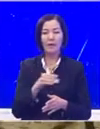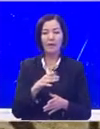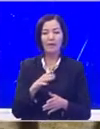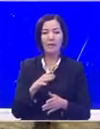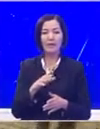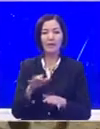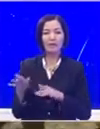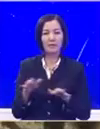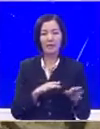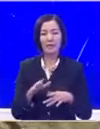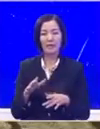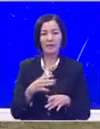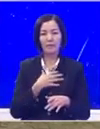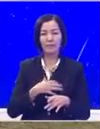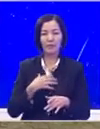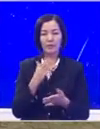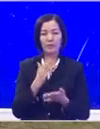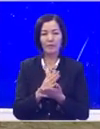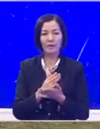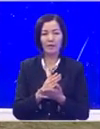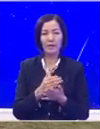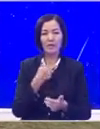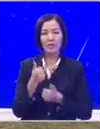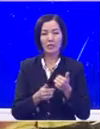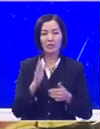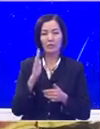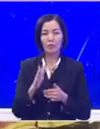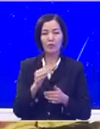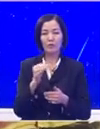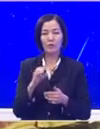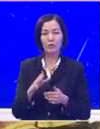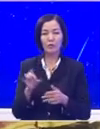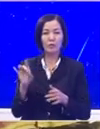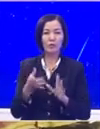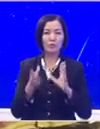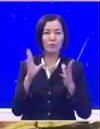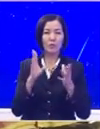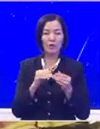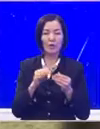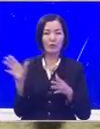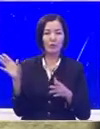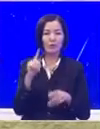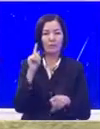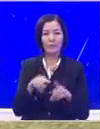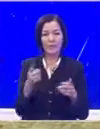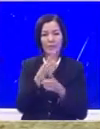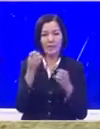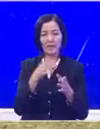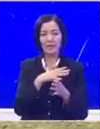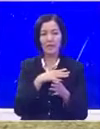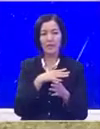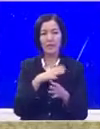сыңайлы. Саржазда ат шабады деген сүйіншілі хабар Жетісу жеріне ғана емес, республика аумағына тез таралыпты.